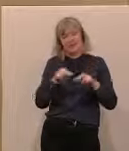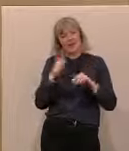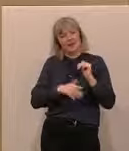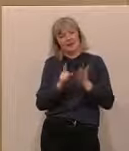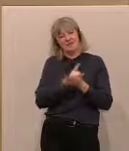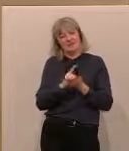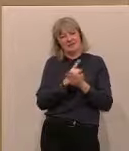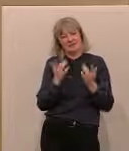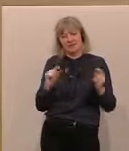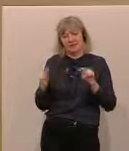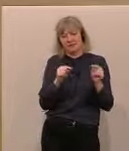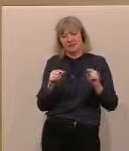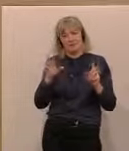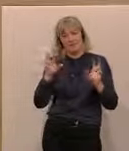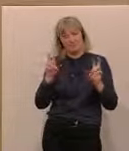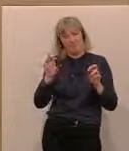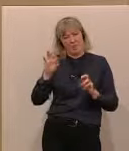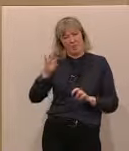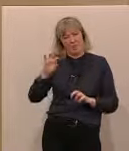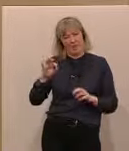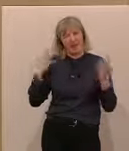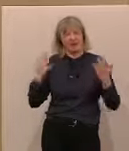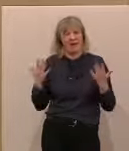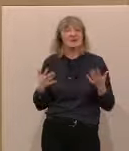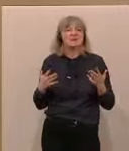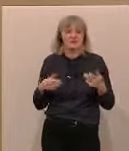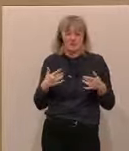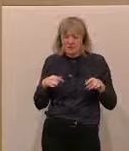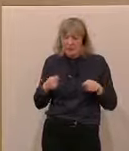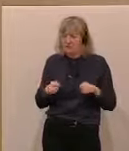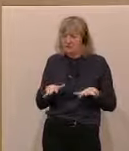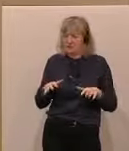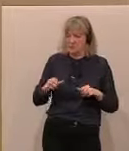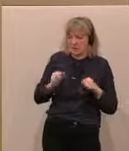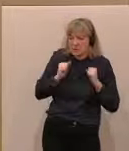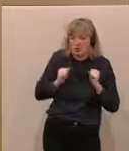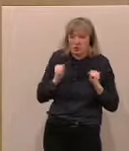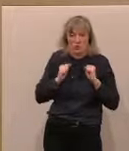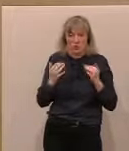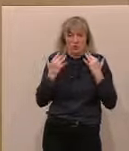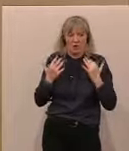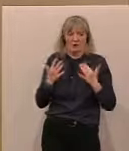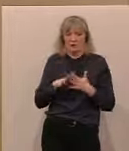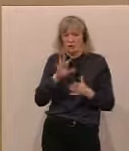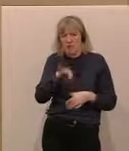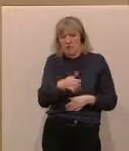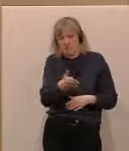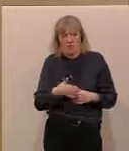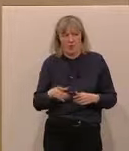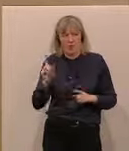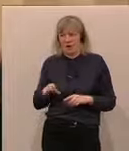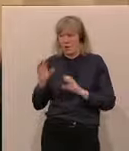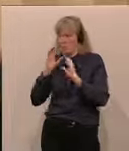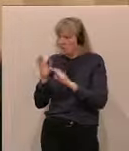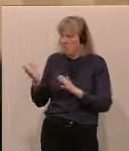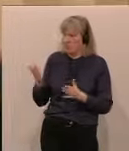letzter Zeit in der Debatte um den ORF ist, dass wir immer wieder Einschüchterungen hören von Seiten der FPÖ einerseits, dann von der